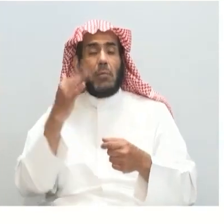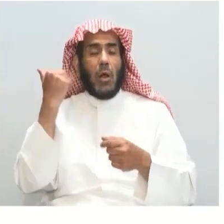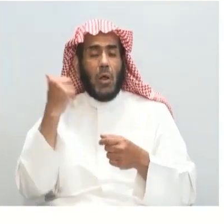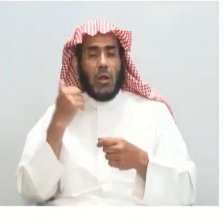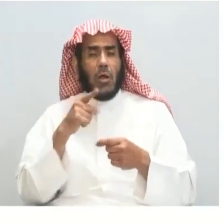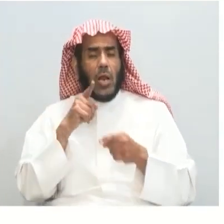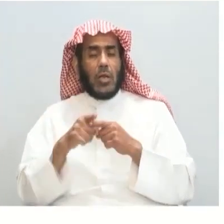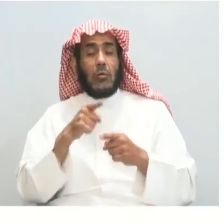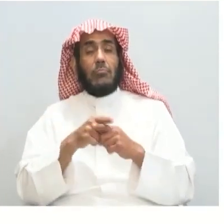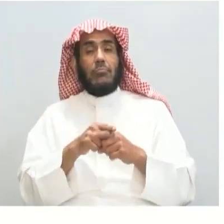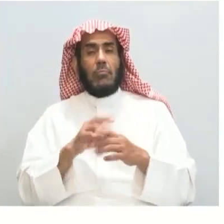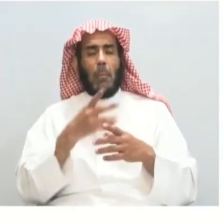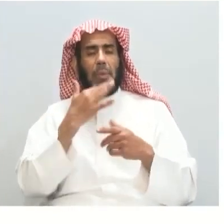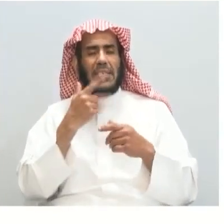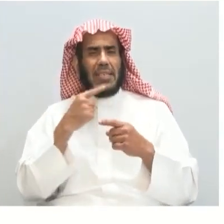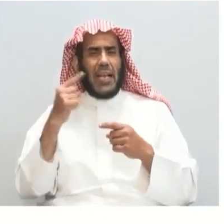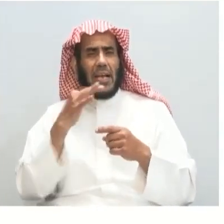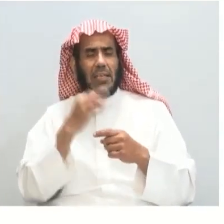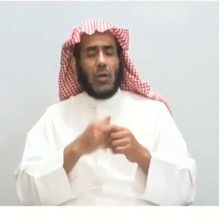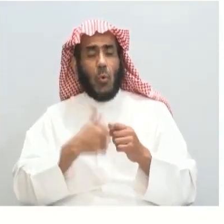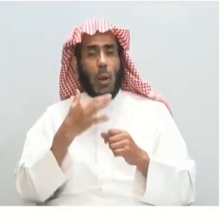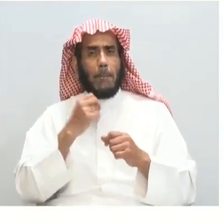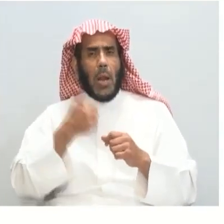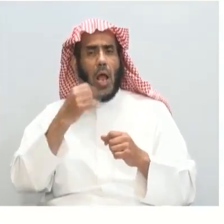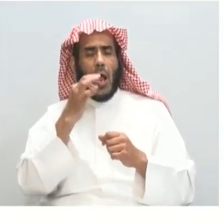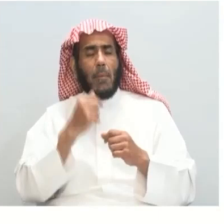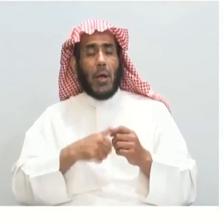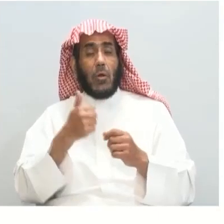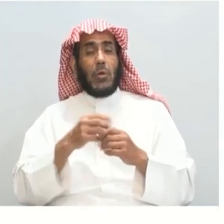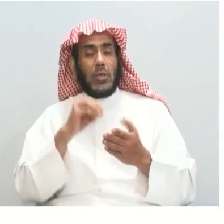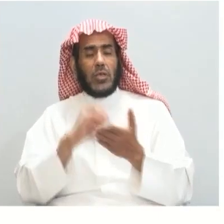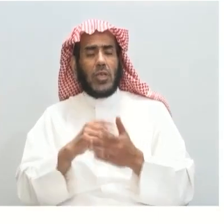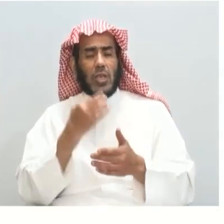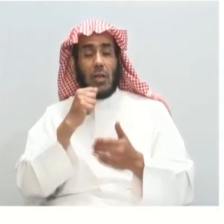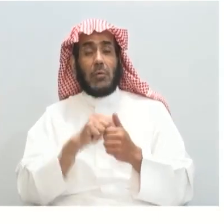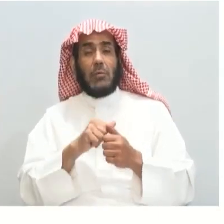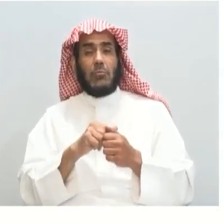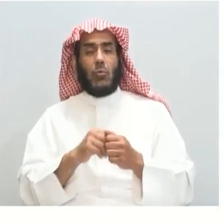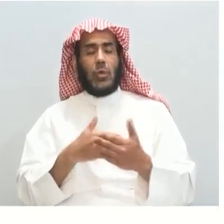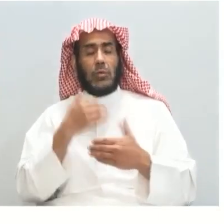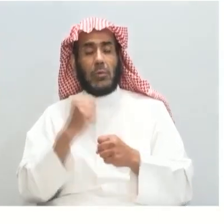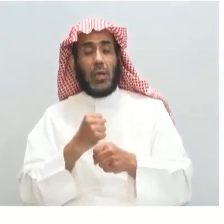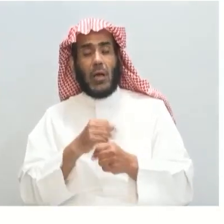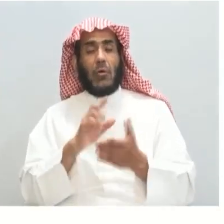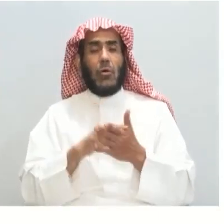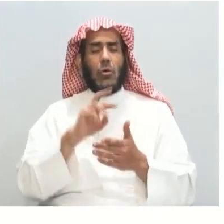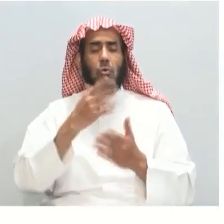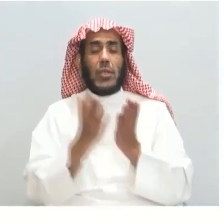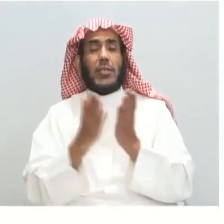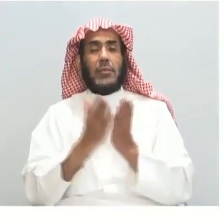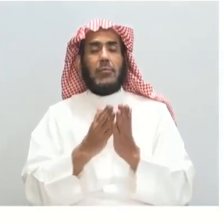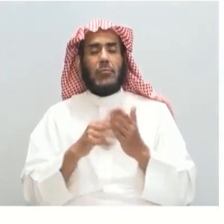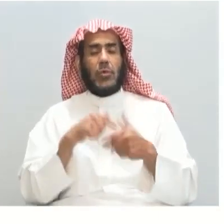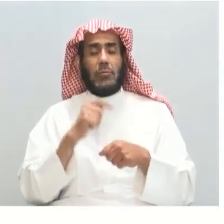كان عندهم من السليقه والملكه ما مكنهم من ايجاده العربيه وتطبيق قواعدها دون دراسه